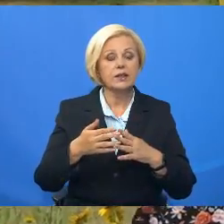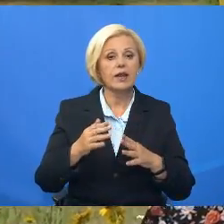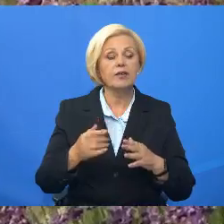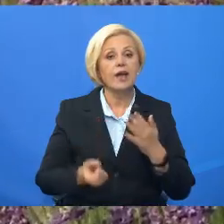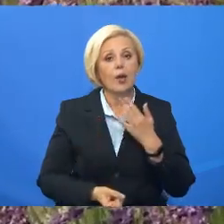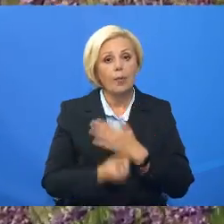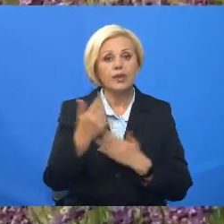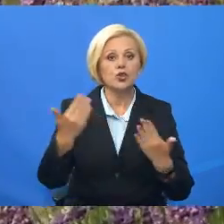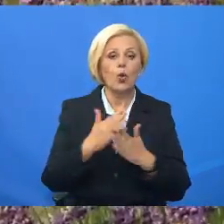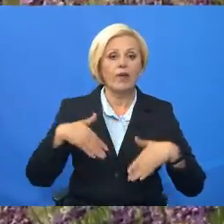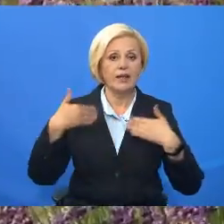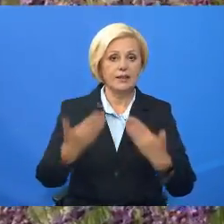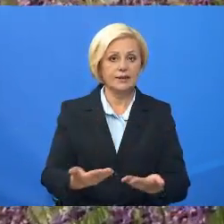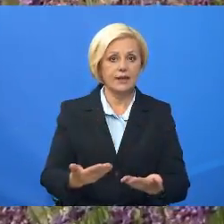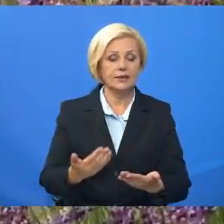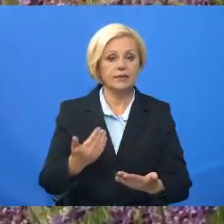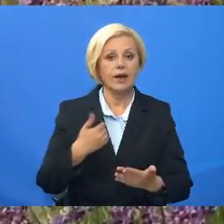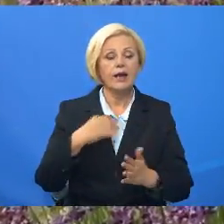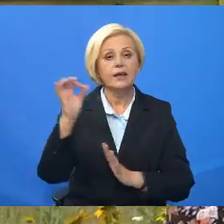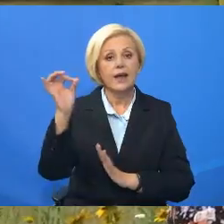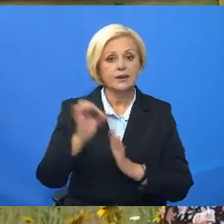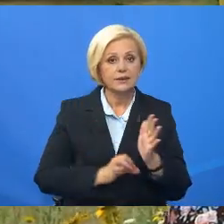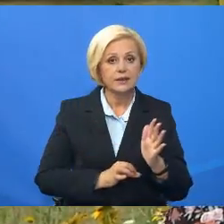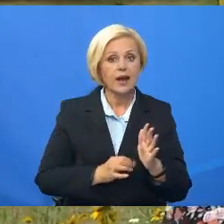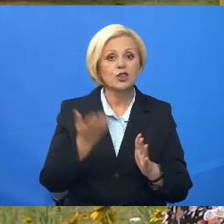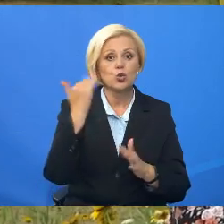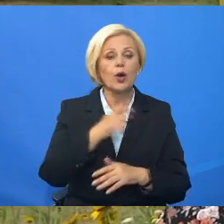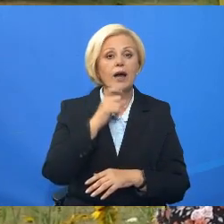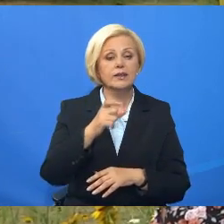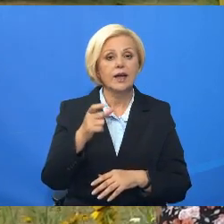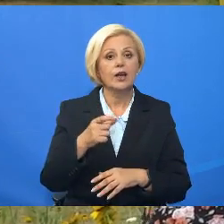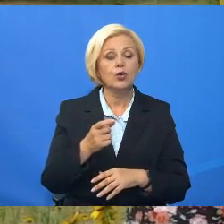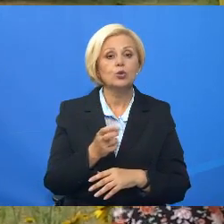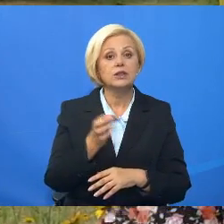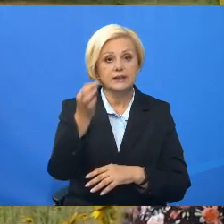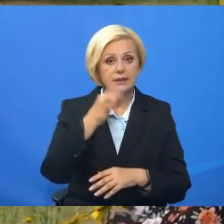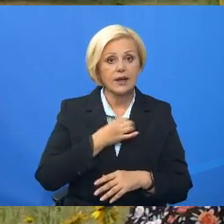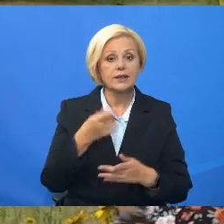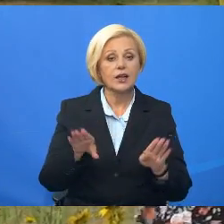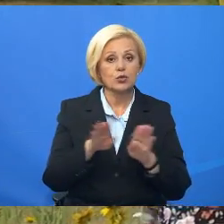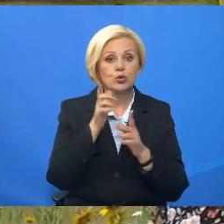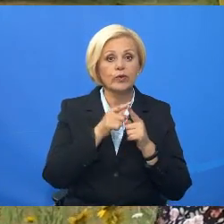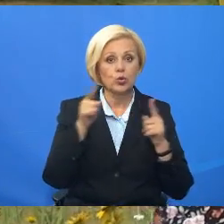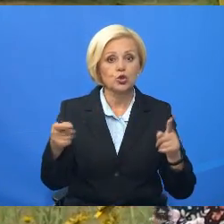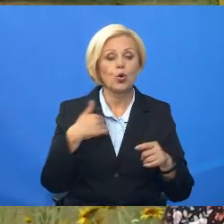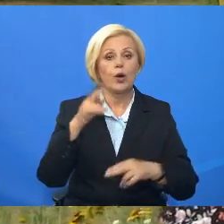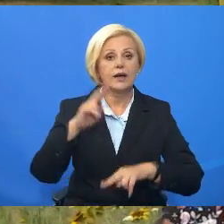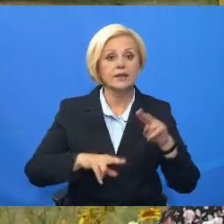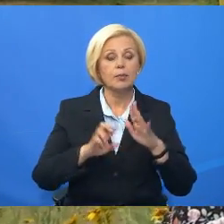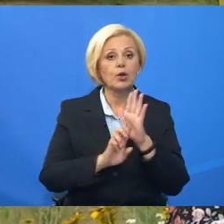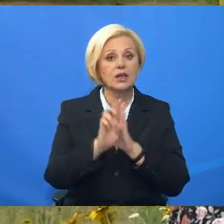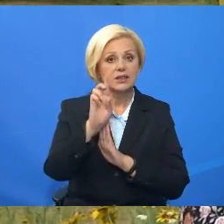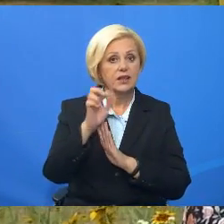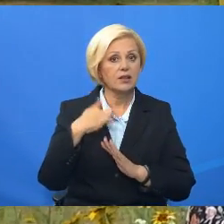новая инициатива. Я первоначально, когда люди заявились о том, что в такие сроки хотят построить церковь,